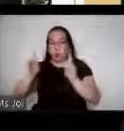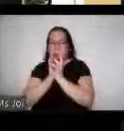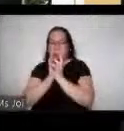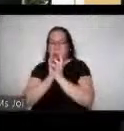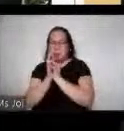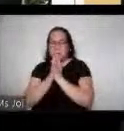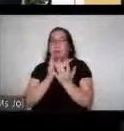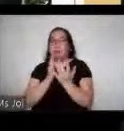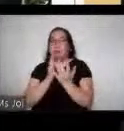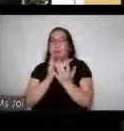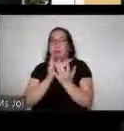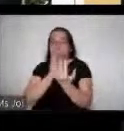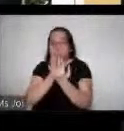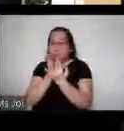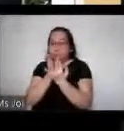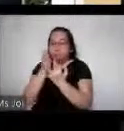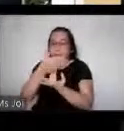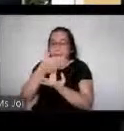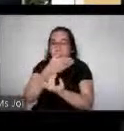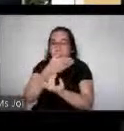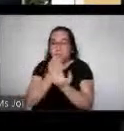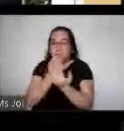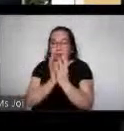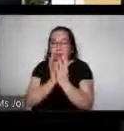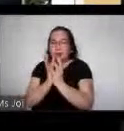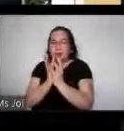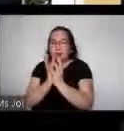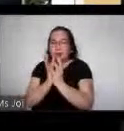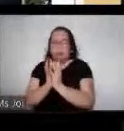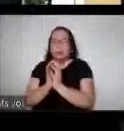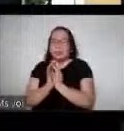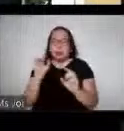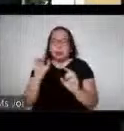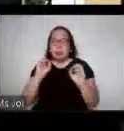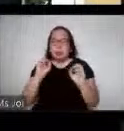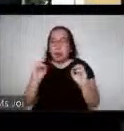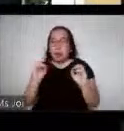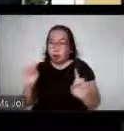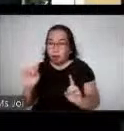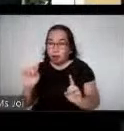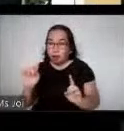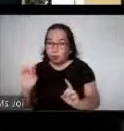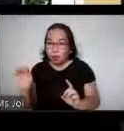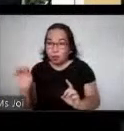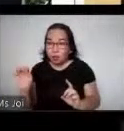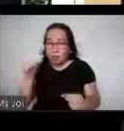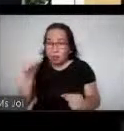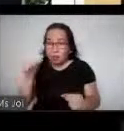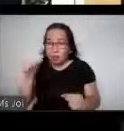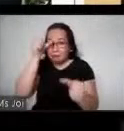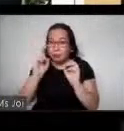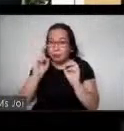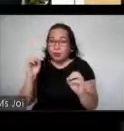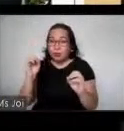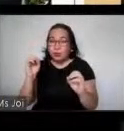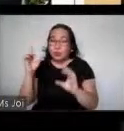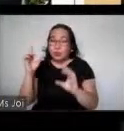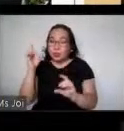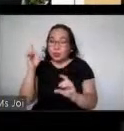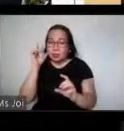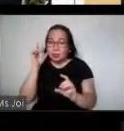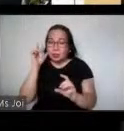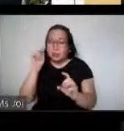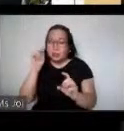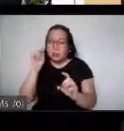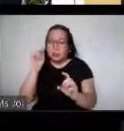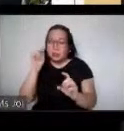siya sa community, na-maintain yung natutunan natin sa lecture ni Teacher Liz na dapat meron talagang physical